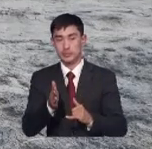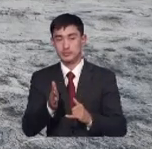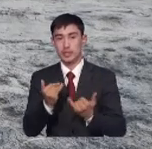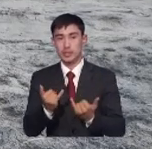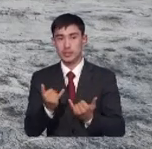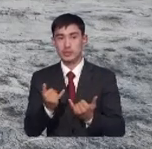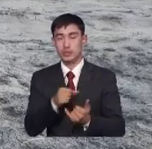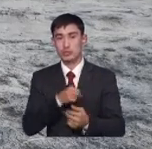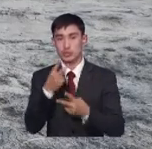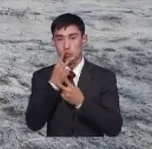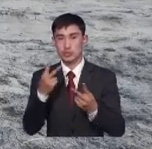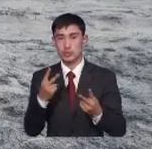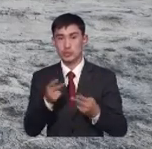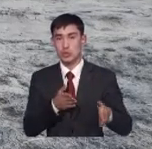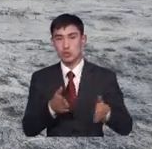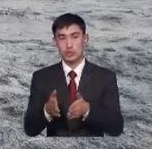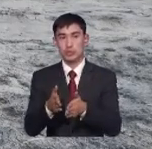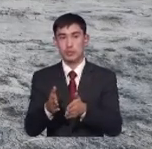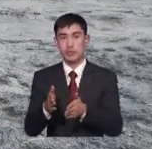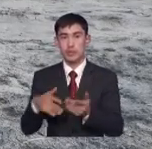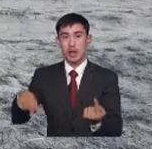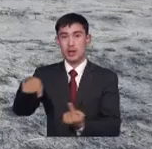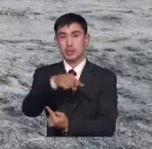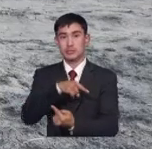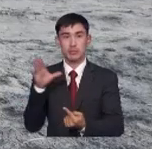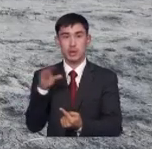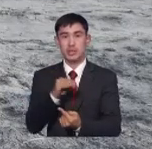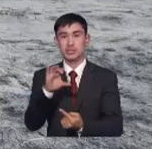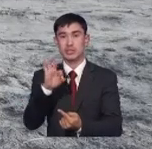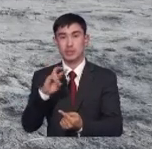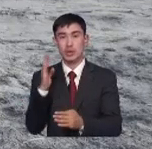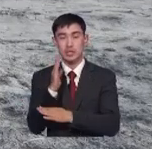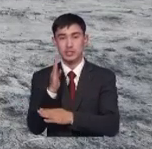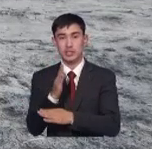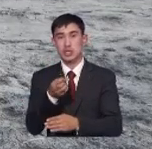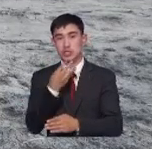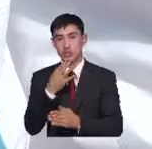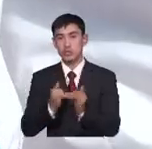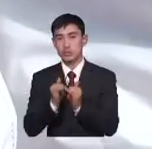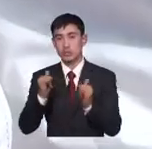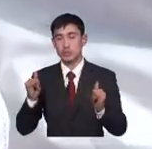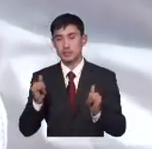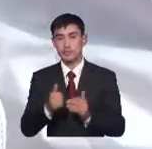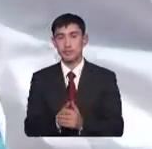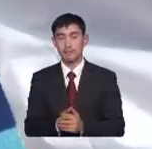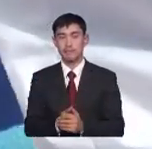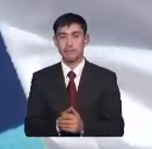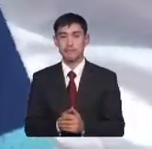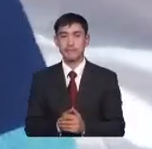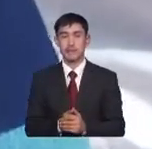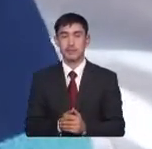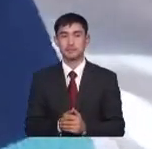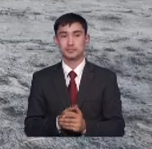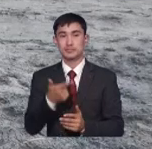осыны өздеріңіз көрсеңіздер, жол бойы айналамыздың бәрі осы сексеуіл ағаштар жақсы өсім алды. Енді